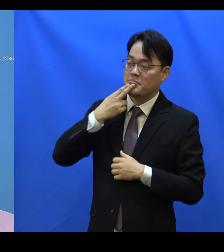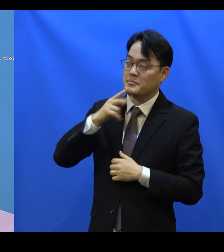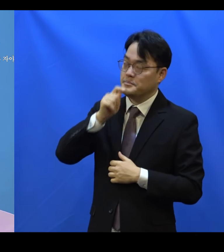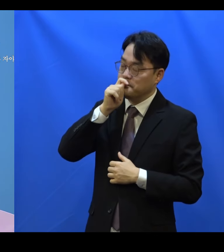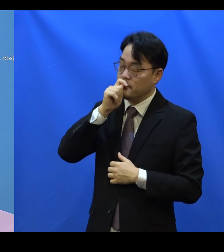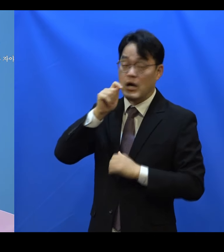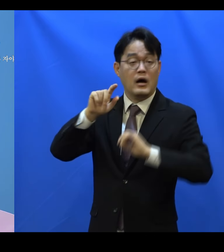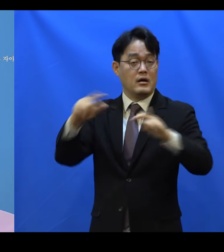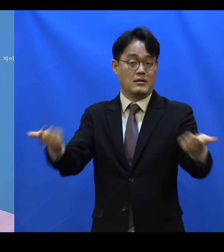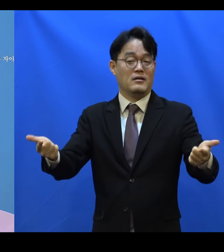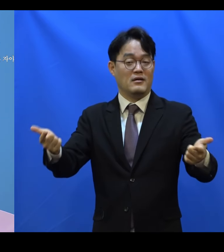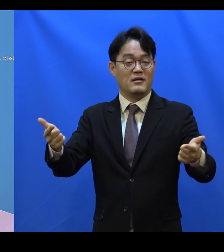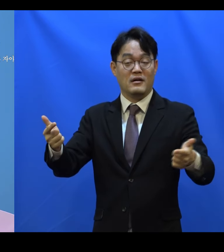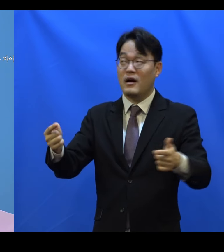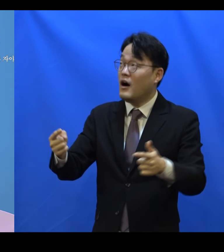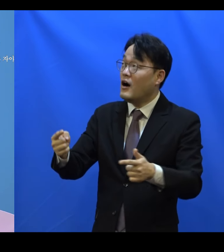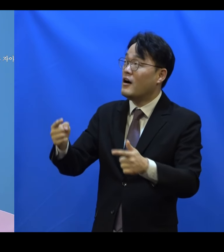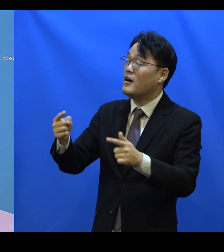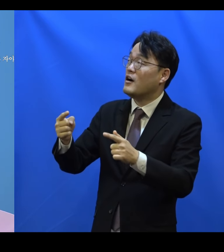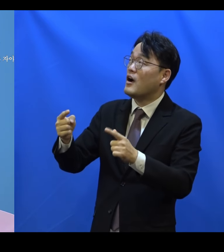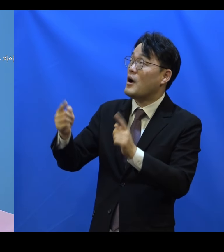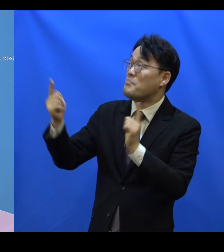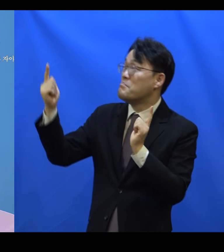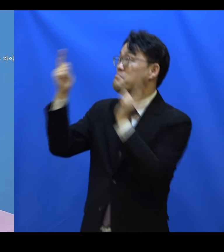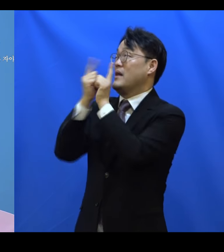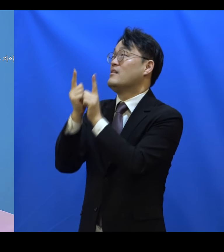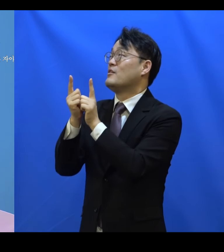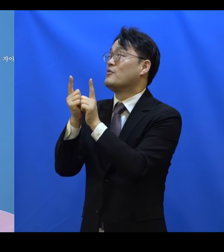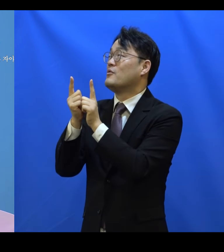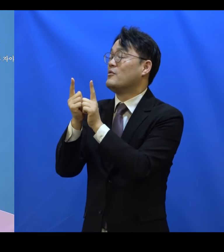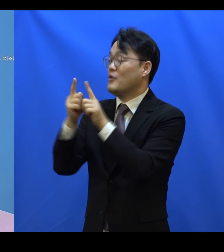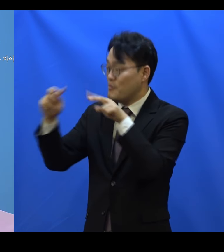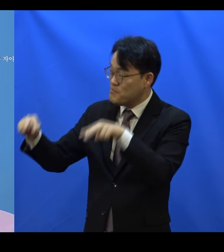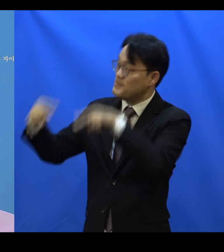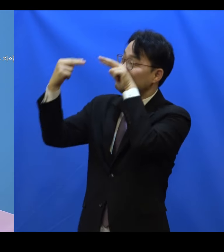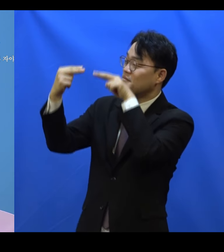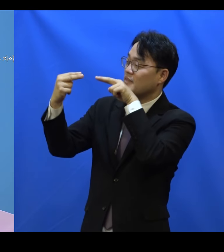거예요. 그를 맛보라는 거예요. 그를 누려라는 거예요.